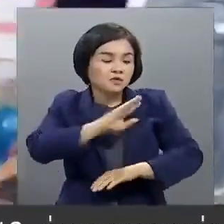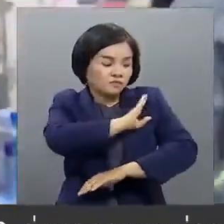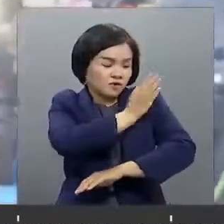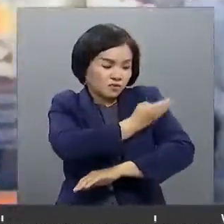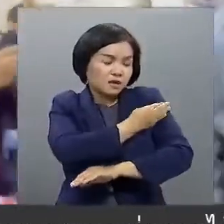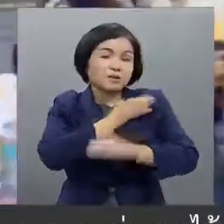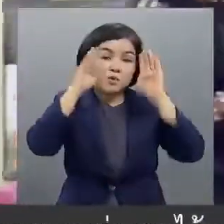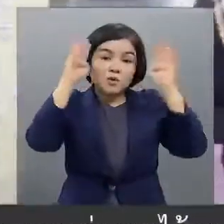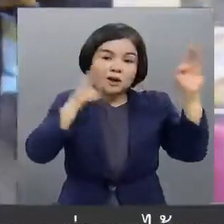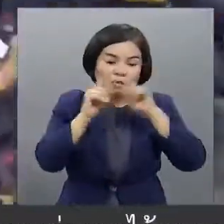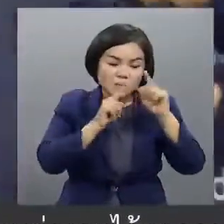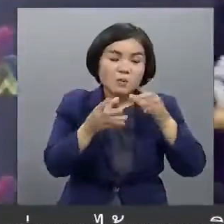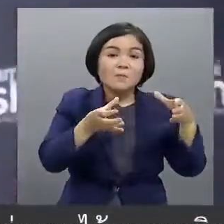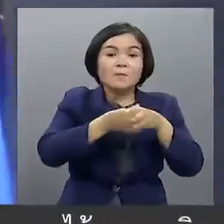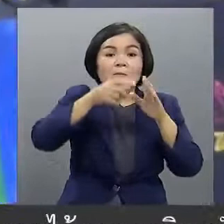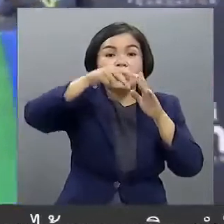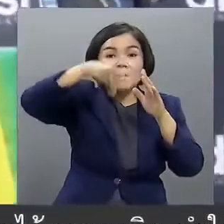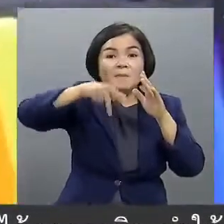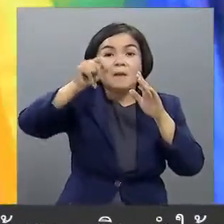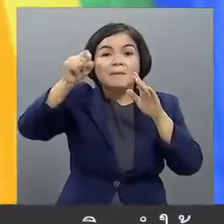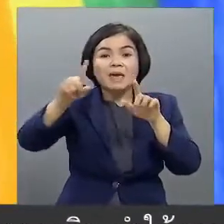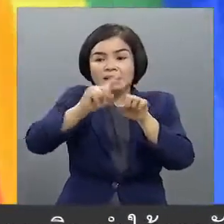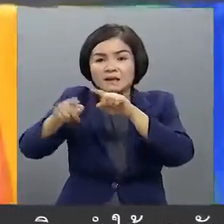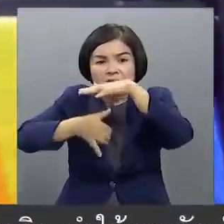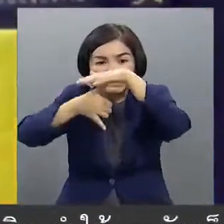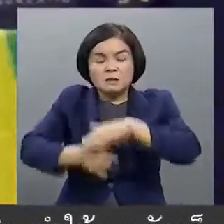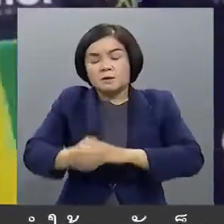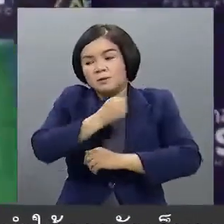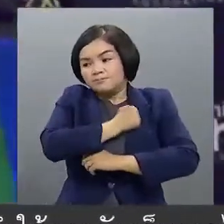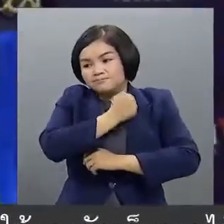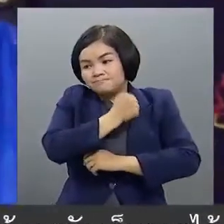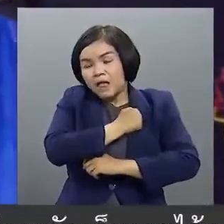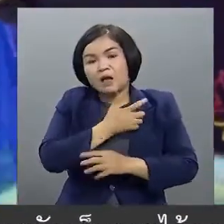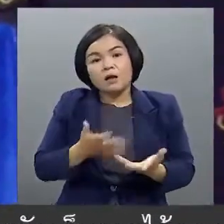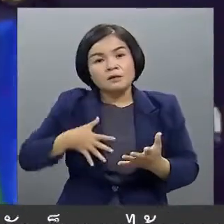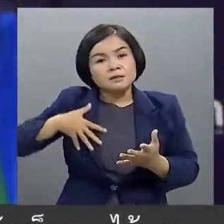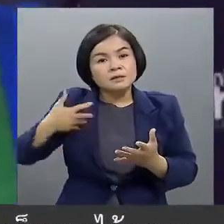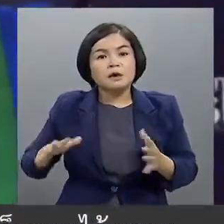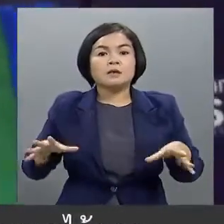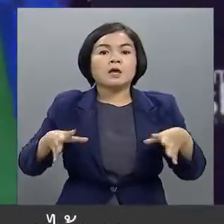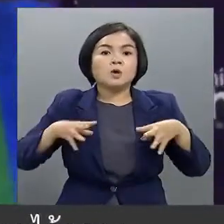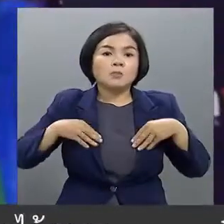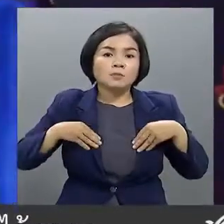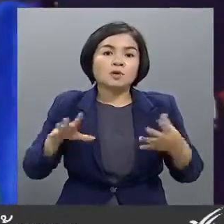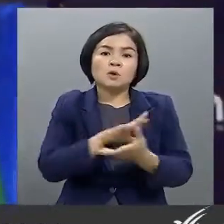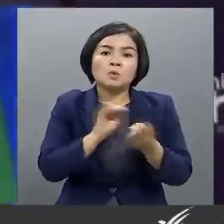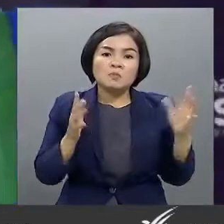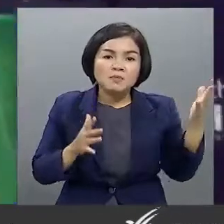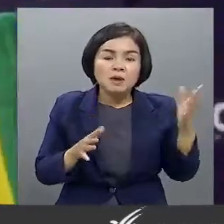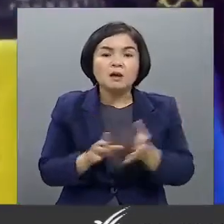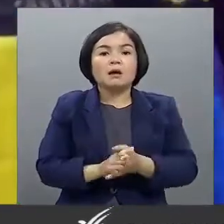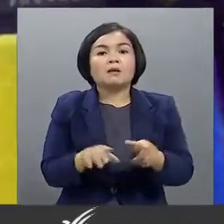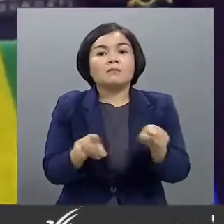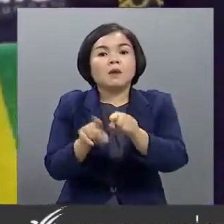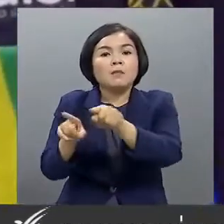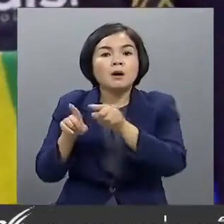พศหลากหลายยังถูกปฏิบัติอย่างอดทนอดกลั้นไม่ใช่การยอมรับตัวตนซึ่งเกิดจากภาพแทนของเพศหลากหลายบนสื่อกระแ